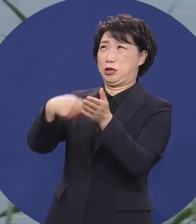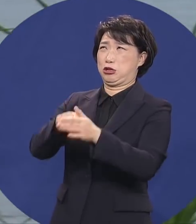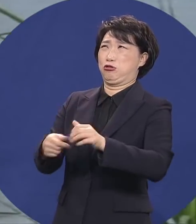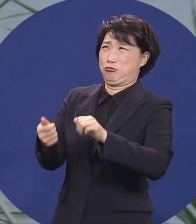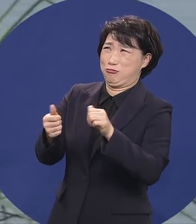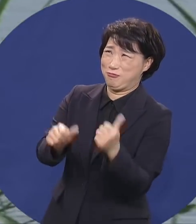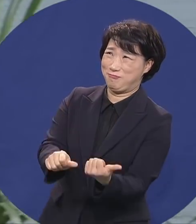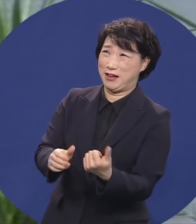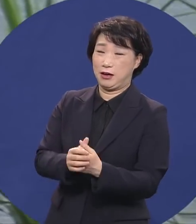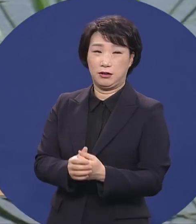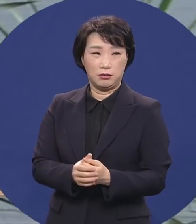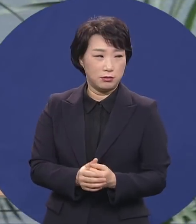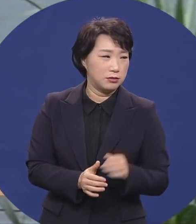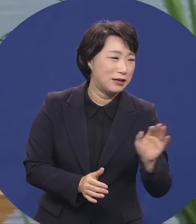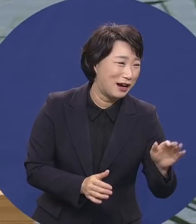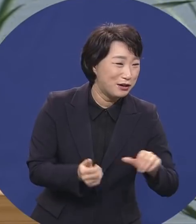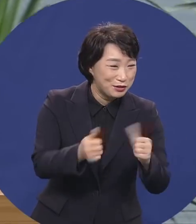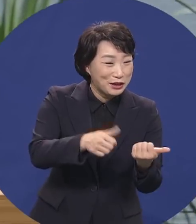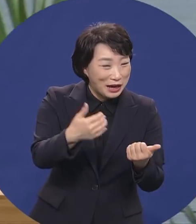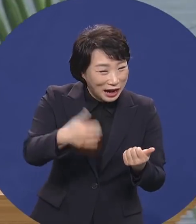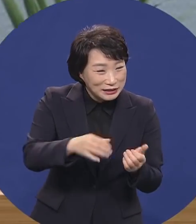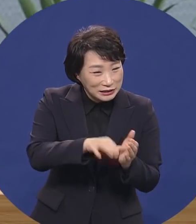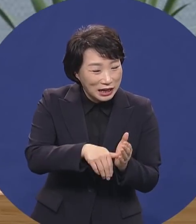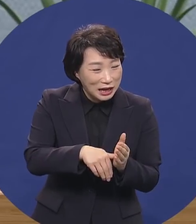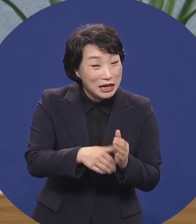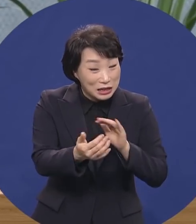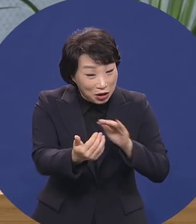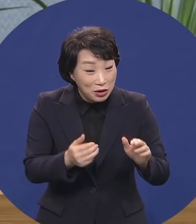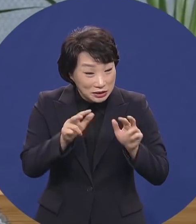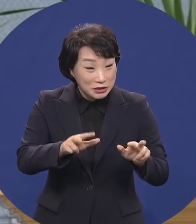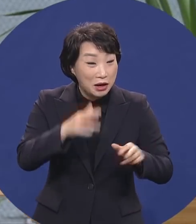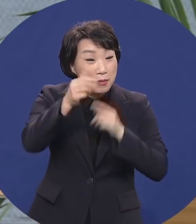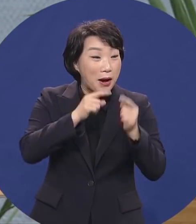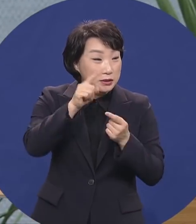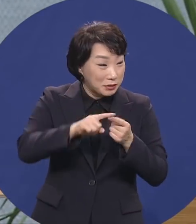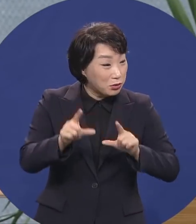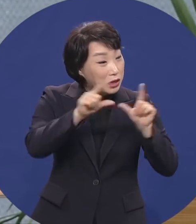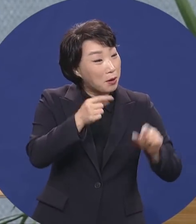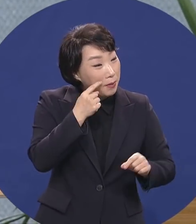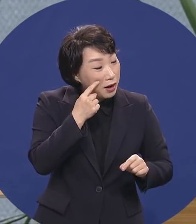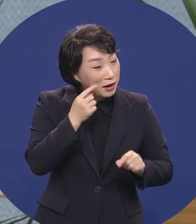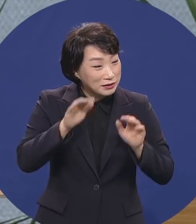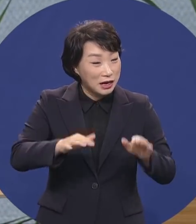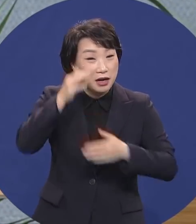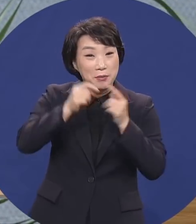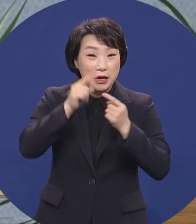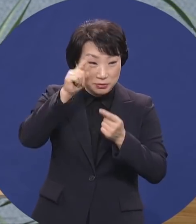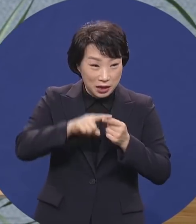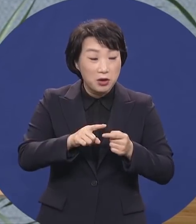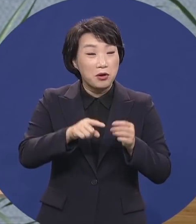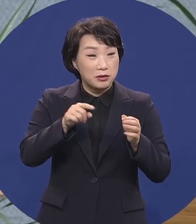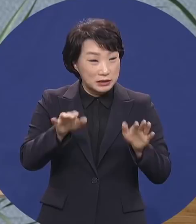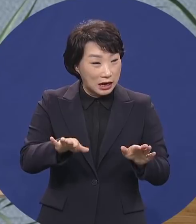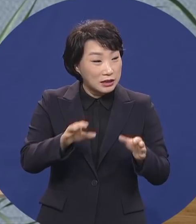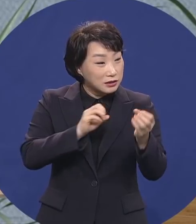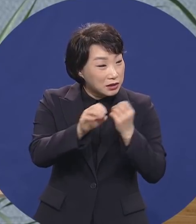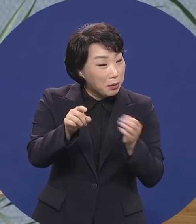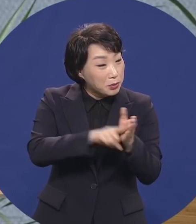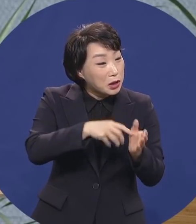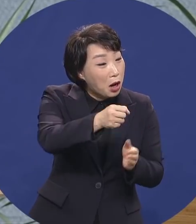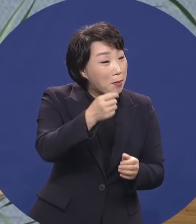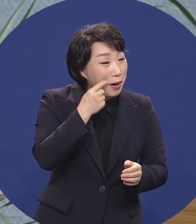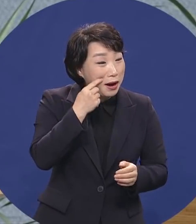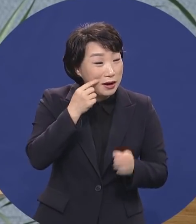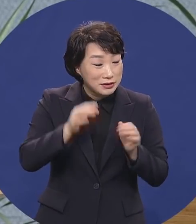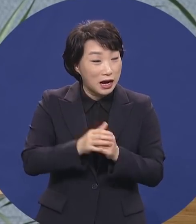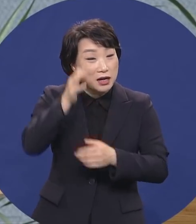죽어요. 아니 죽기 전에 하나님 말씀대로 살아봐. 하나님 말씀이 그대로 된다고 하면 믿음 좀 가져봐. 되는